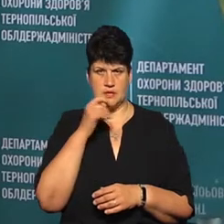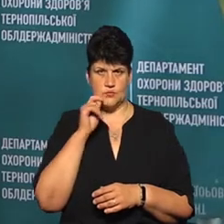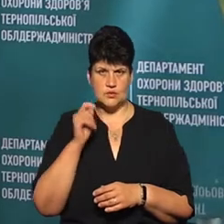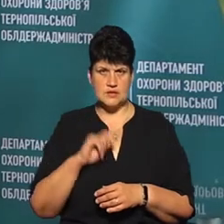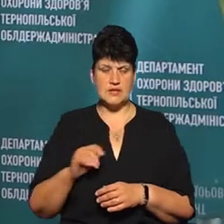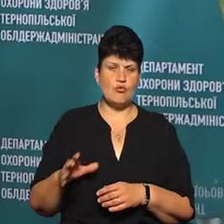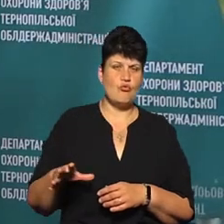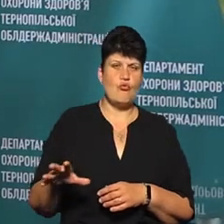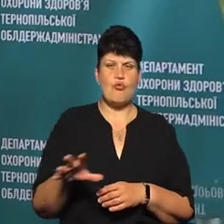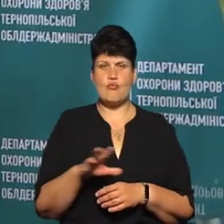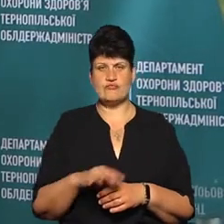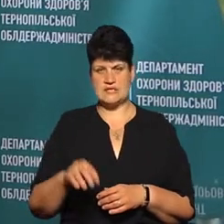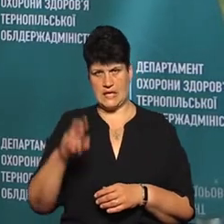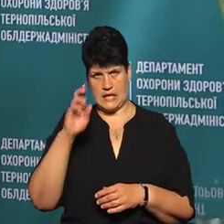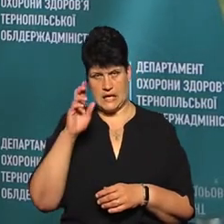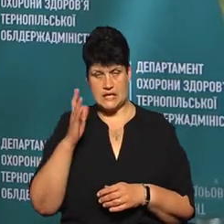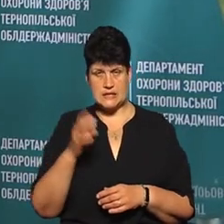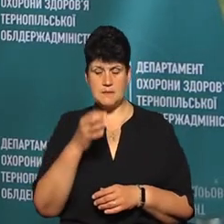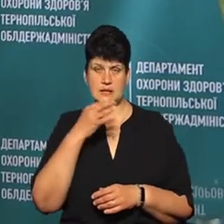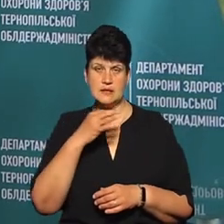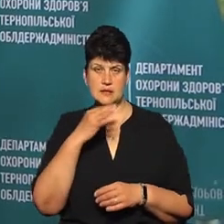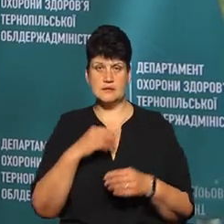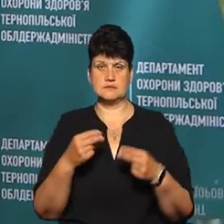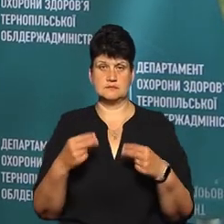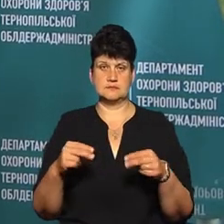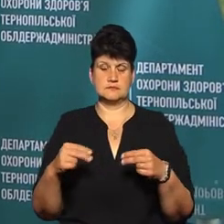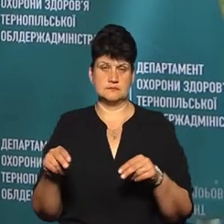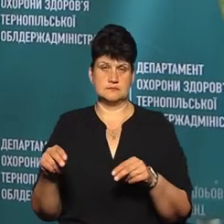всіх цивілізованих країнах медикаменти